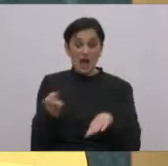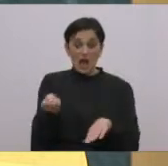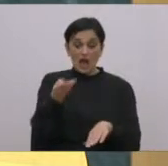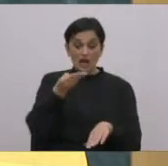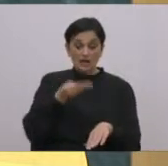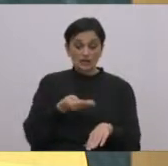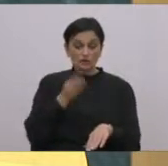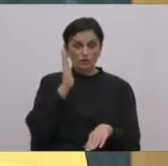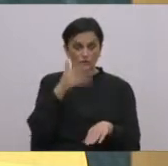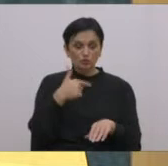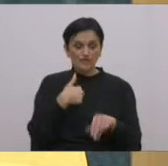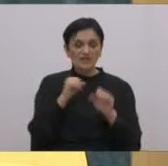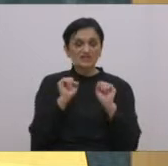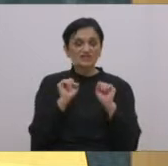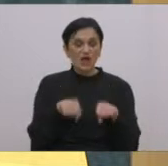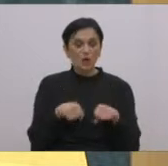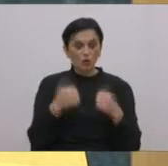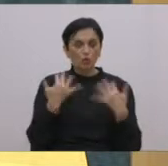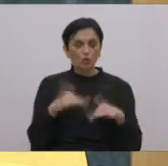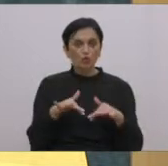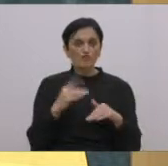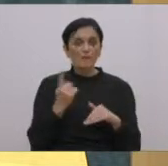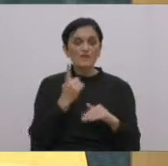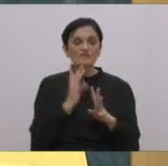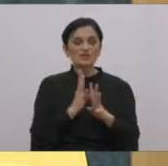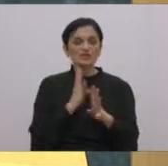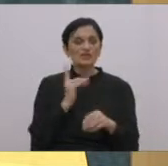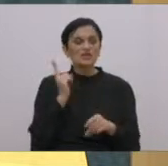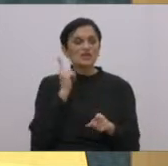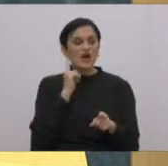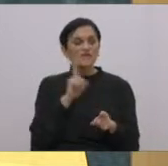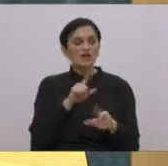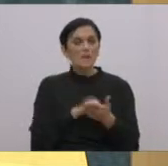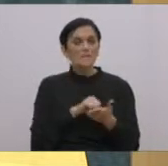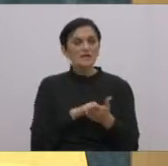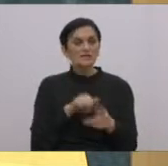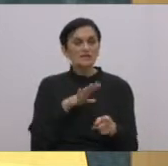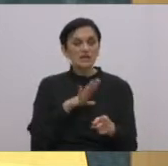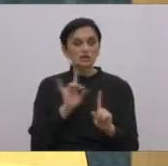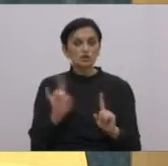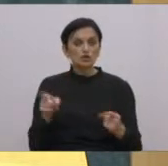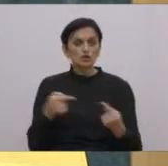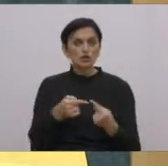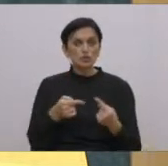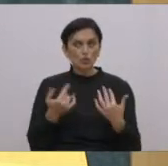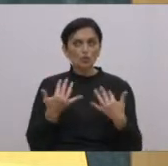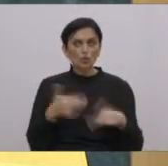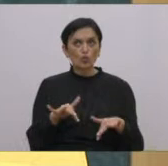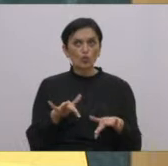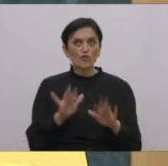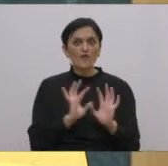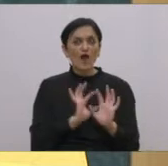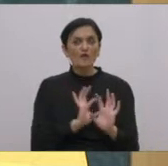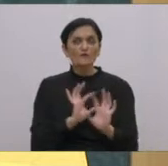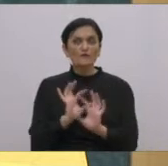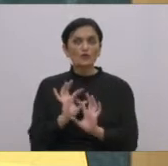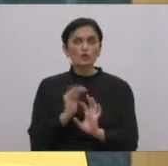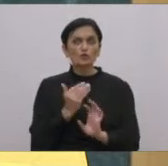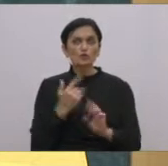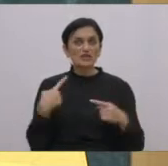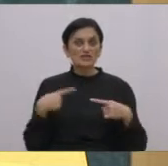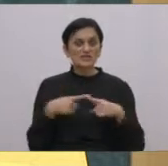საშუალება მოგვეცემა უკვე, რომ პირველ რიგში გავიგოთ თუ რა იყო მიზეზები, შესაბამისად უკვე ვიზრუნოთ მის